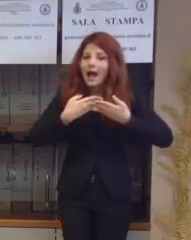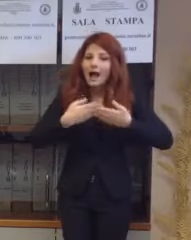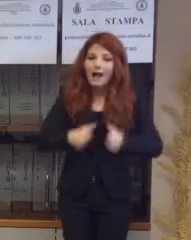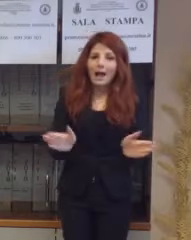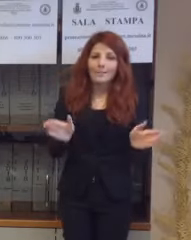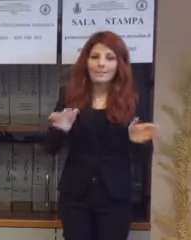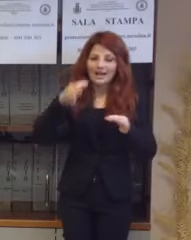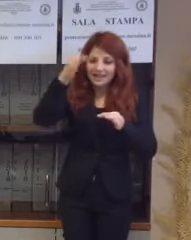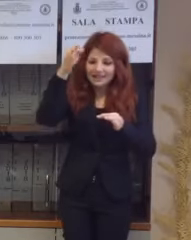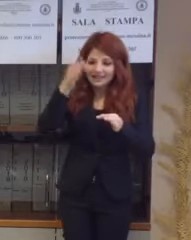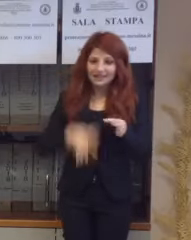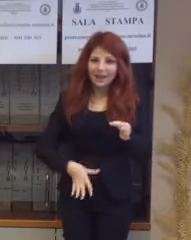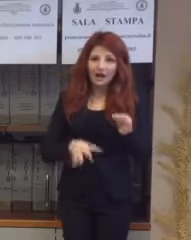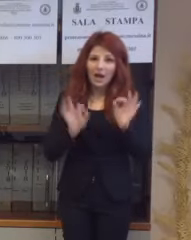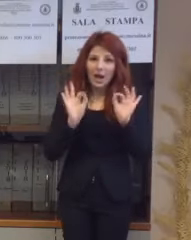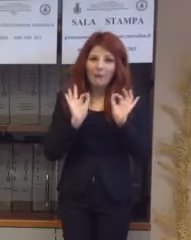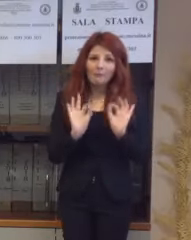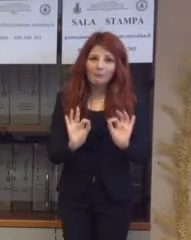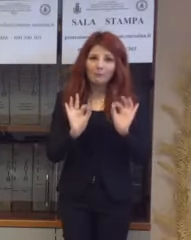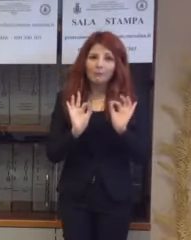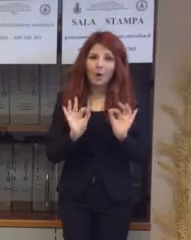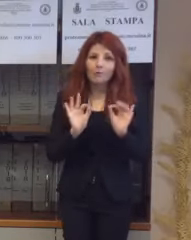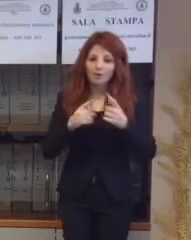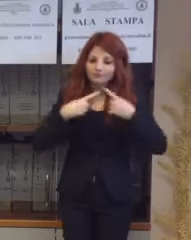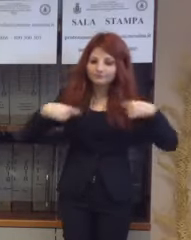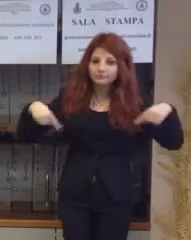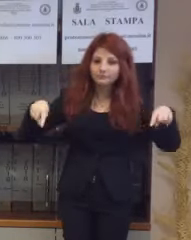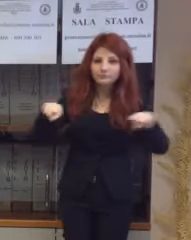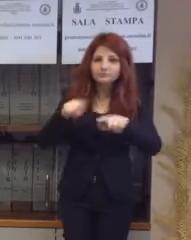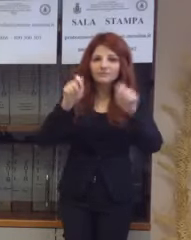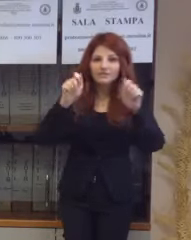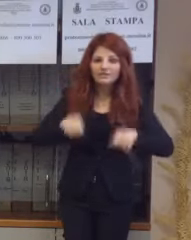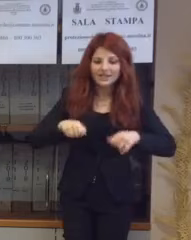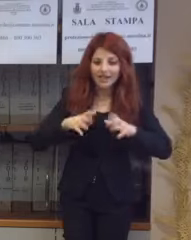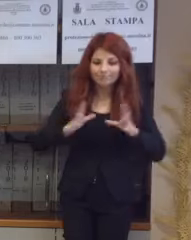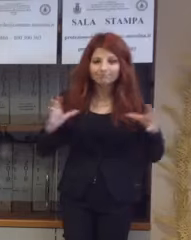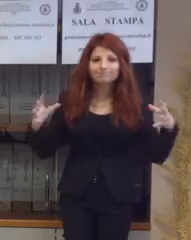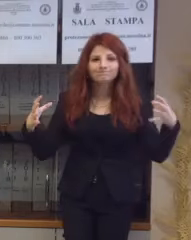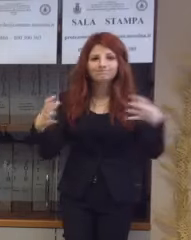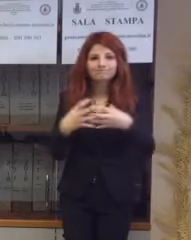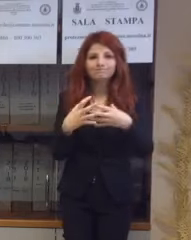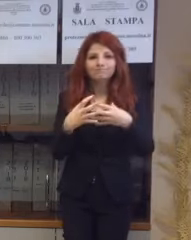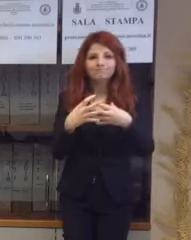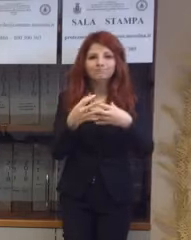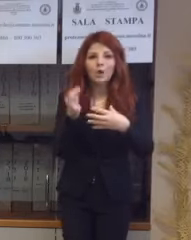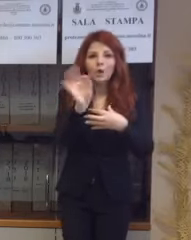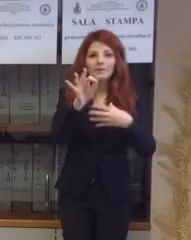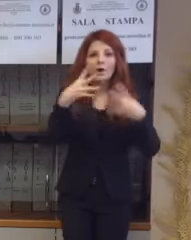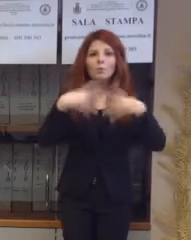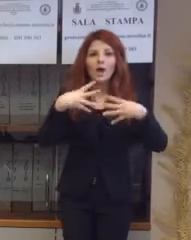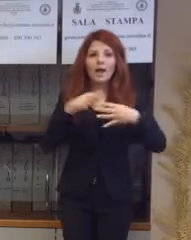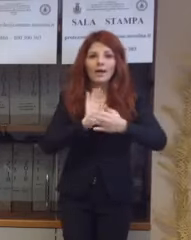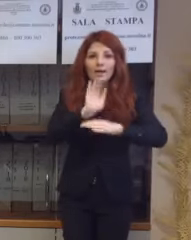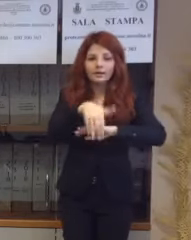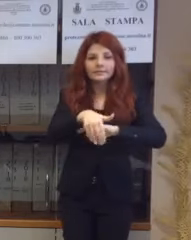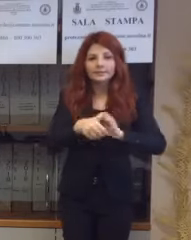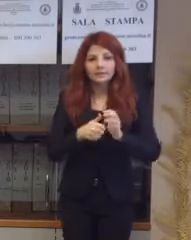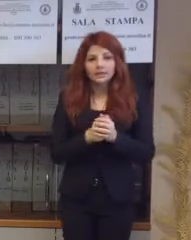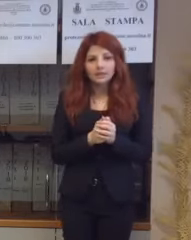immediatamente il nostro gabinetto di guerra, come lo chiamo io, cioè è partito operativamente il